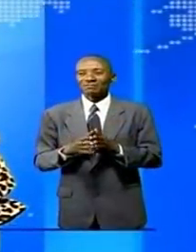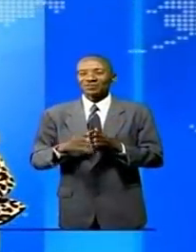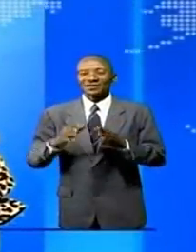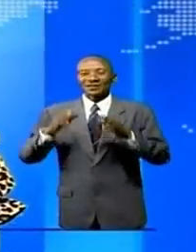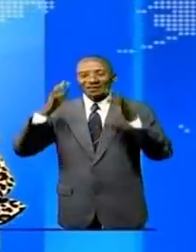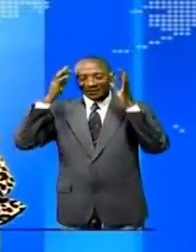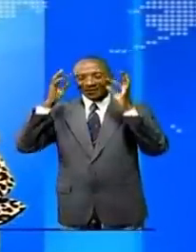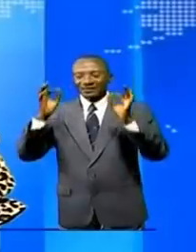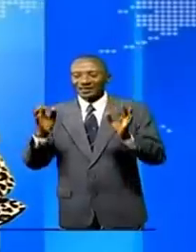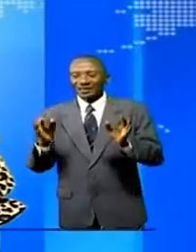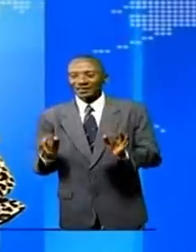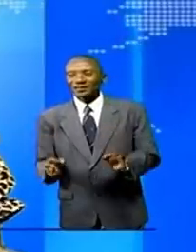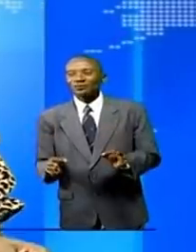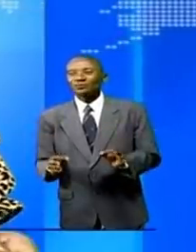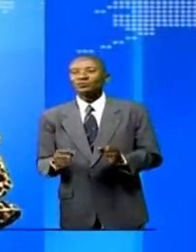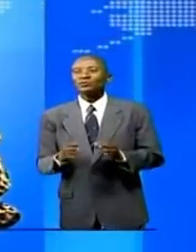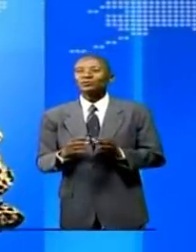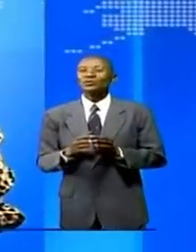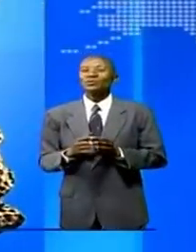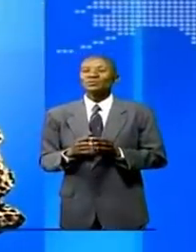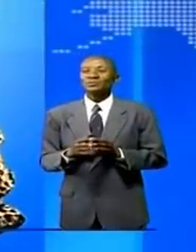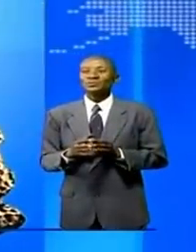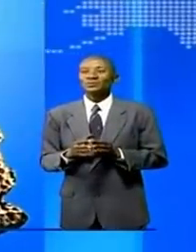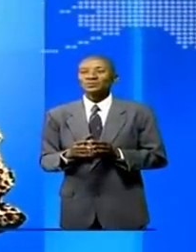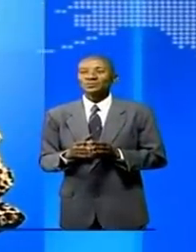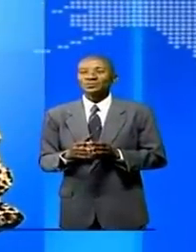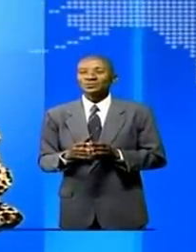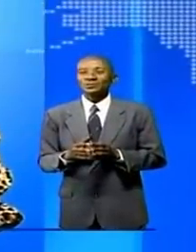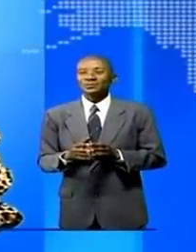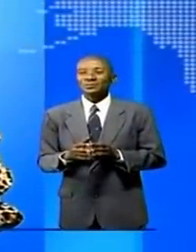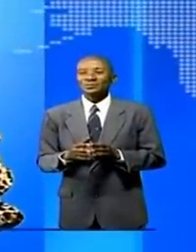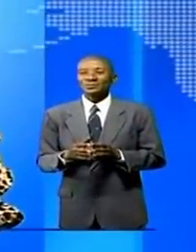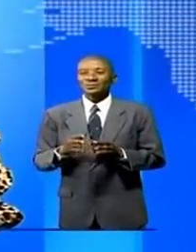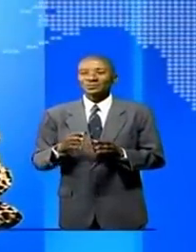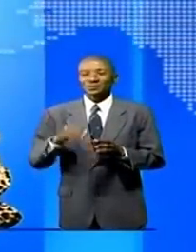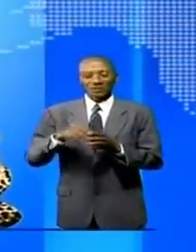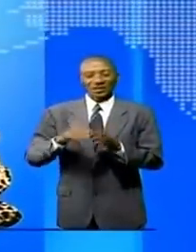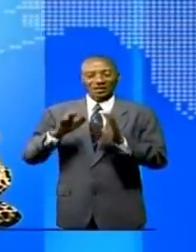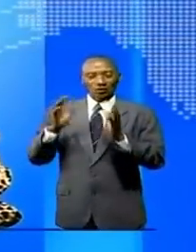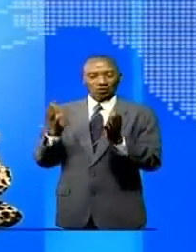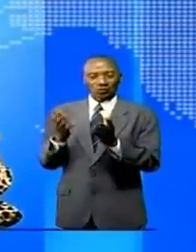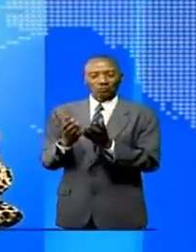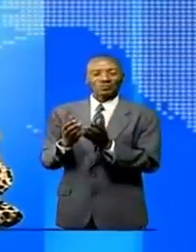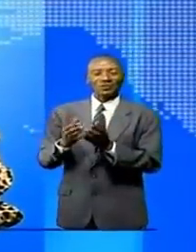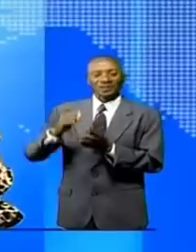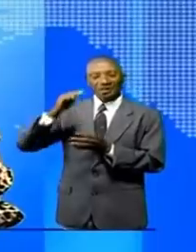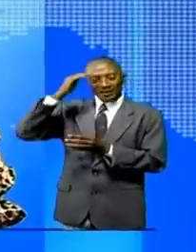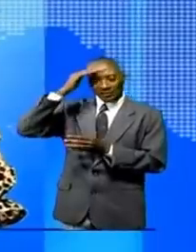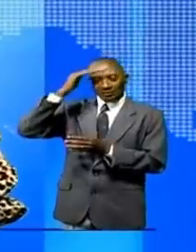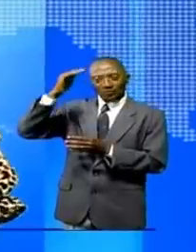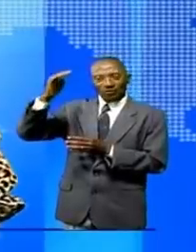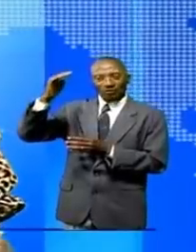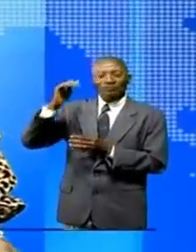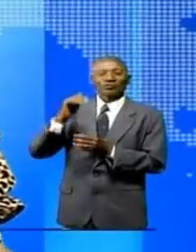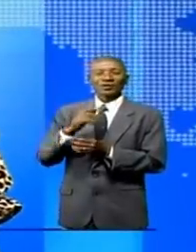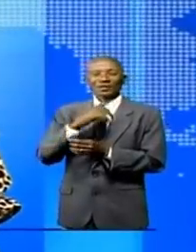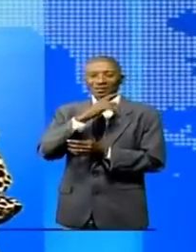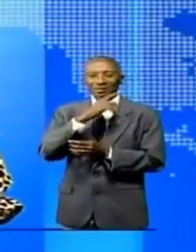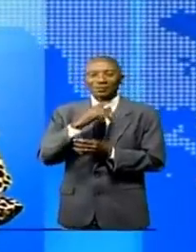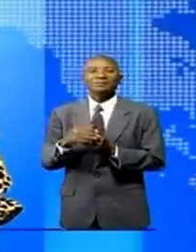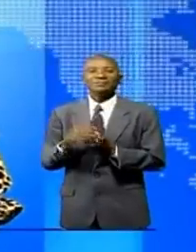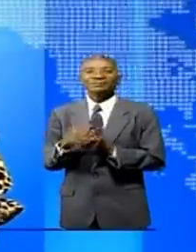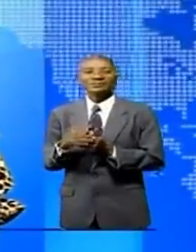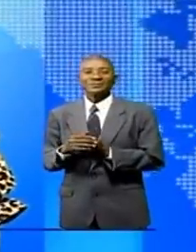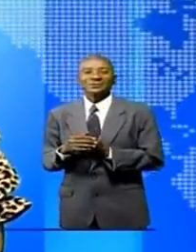du Congo dans la commune de Mongafula sur les questions d'actualité du processus ITIE par le